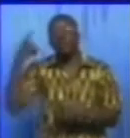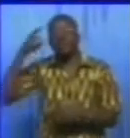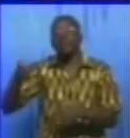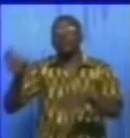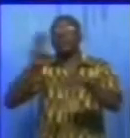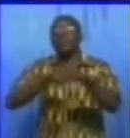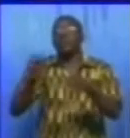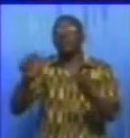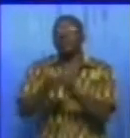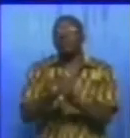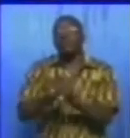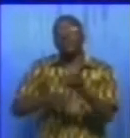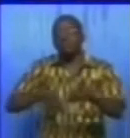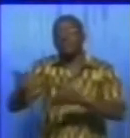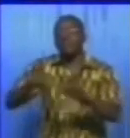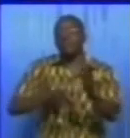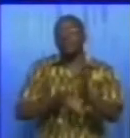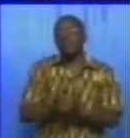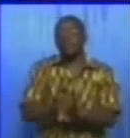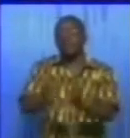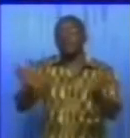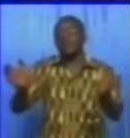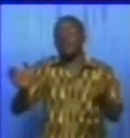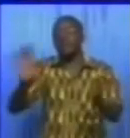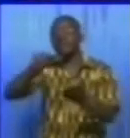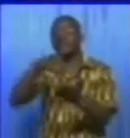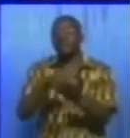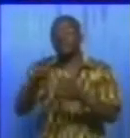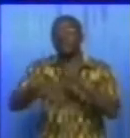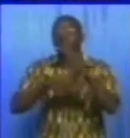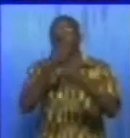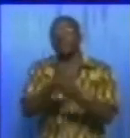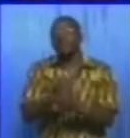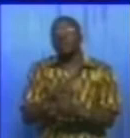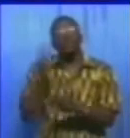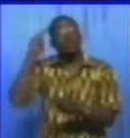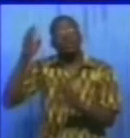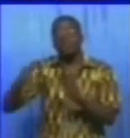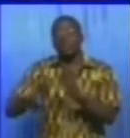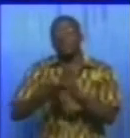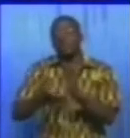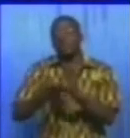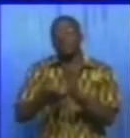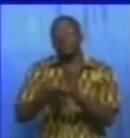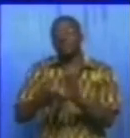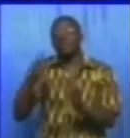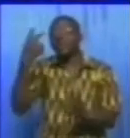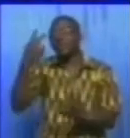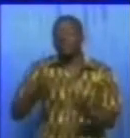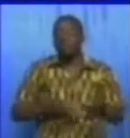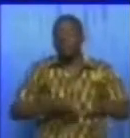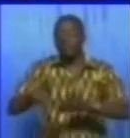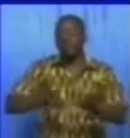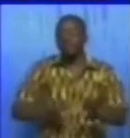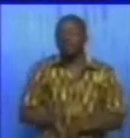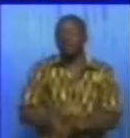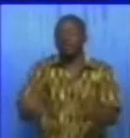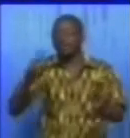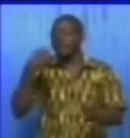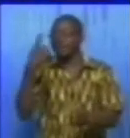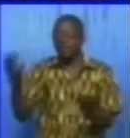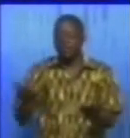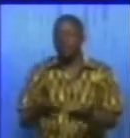débute avec la Direction générale de l'Industrie et le Centre national de la propriété industrielle, deux directions générales qui sont actuellement